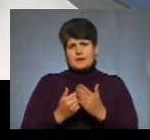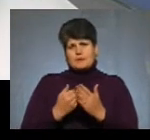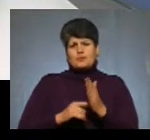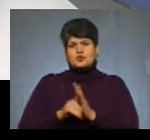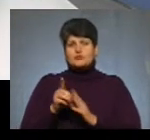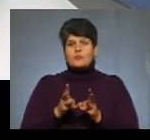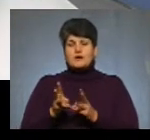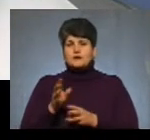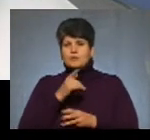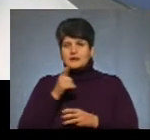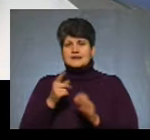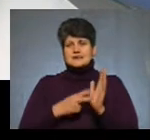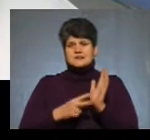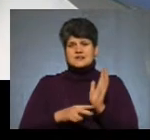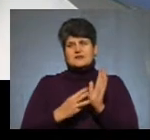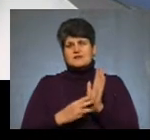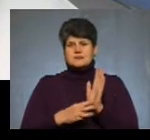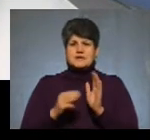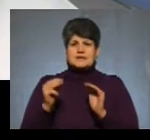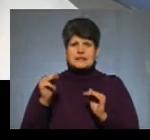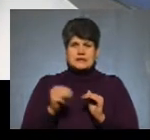це 70-80 тисяч,